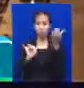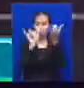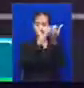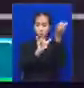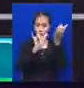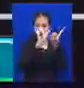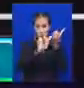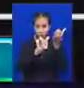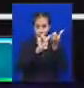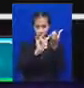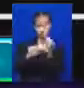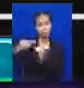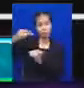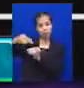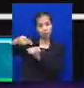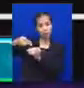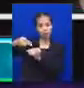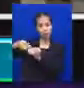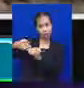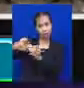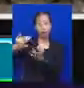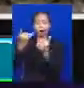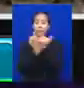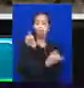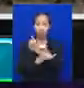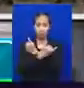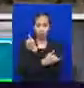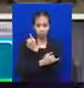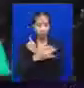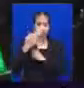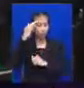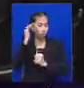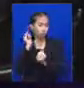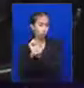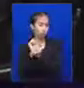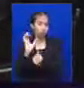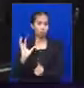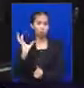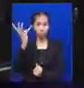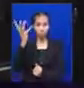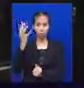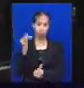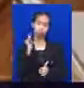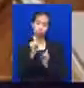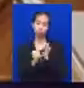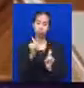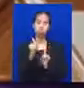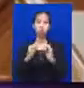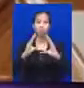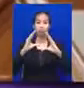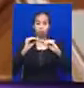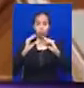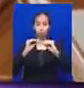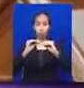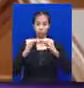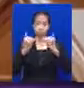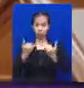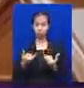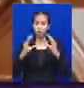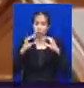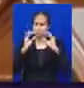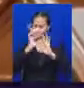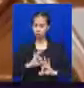บวงการพลังงานปรมาณูระหว่างประเทศและตำรวจสากลนะครับได้เข้าร่วมในการประชุมครั้งนี้ในการประชุมครั้งสำคั